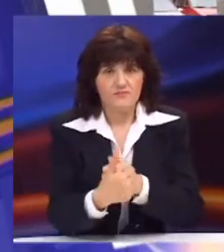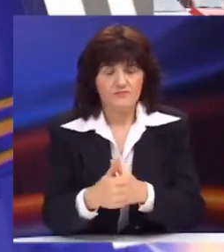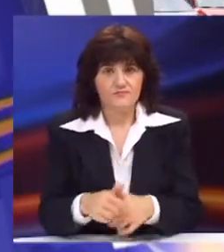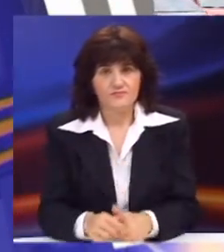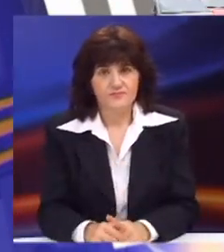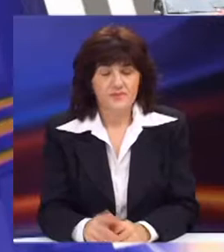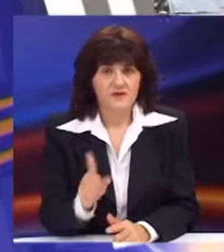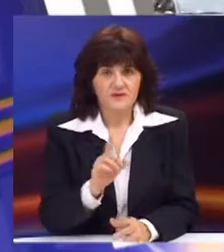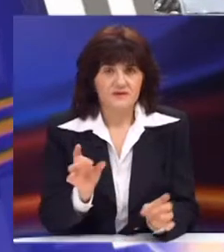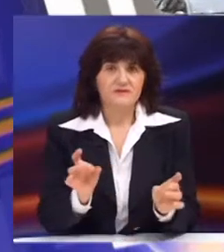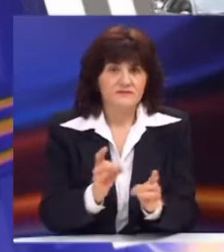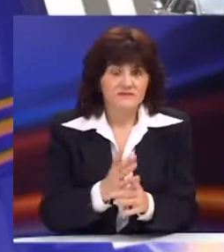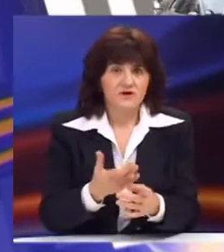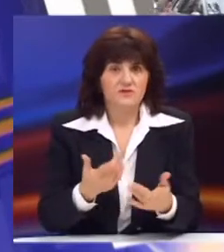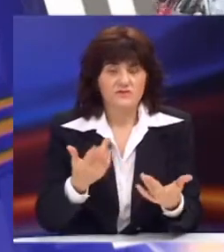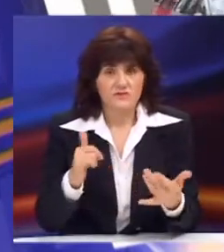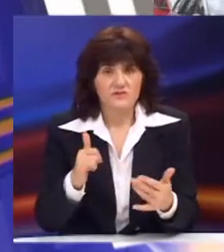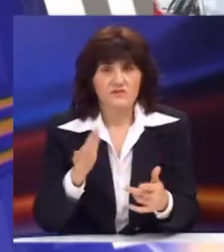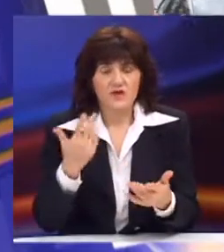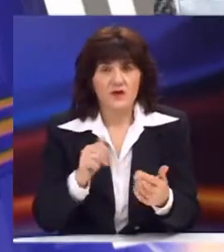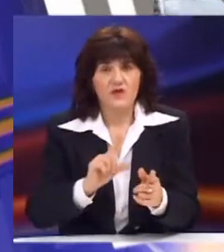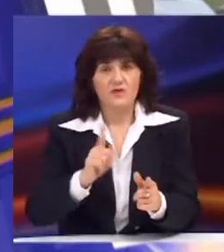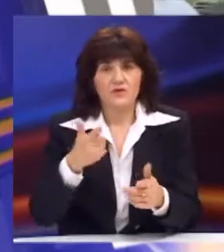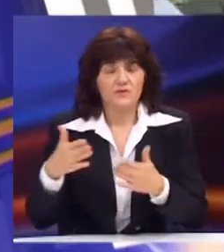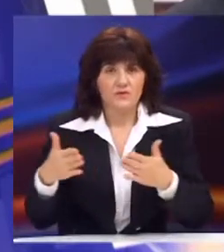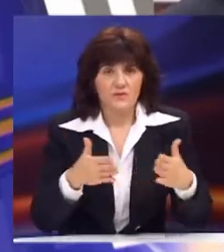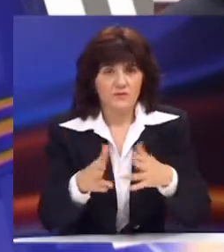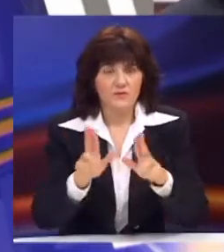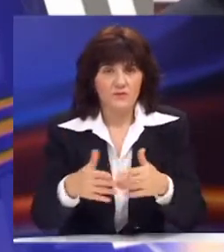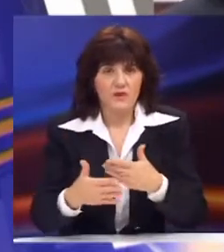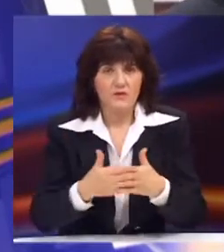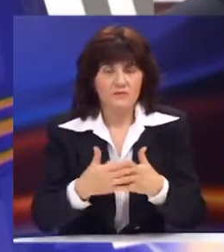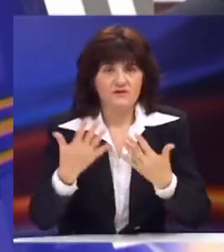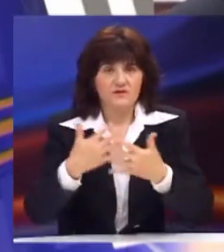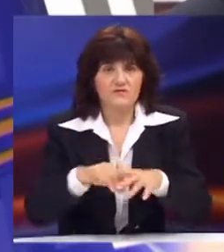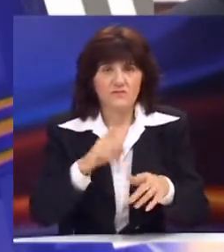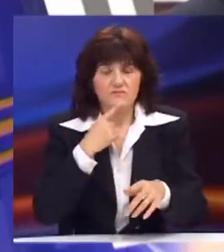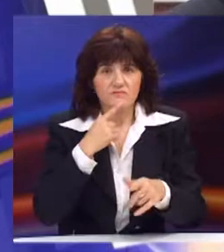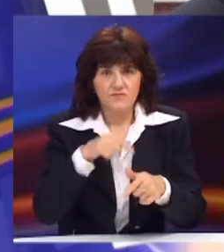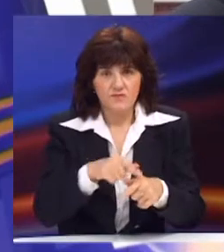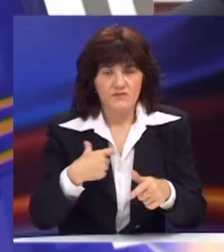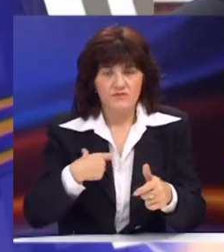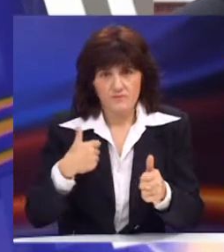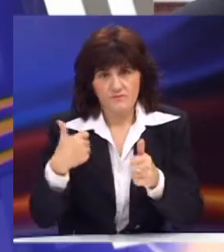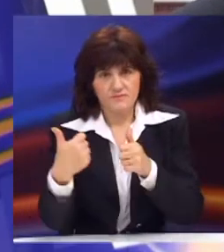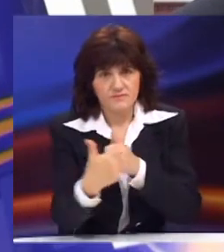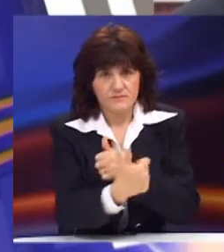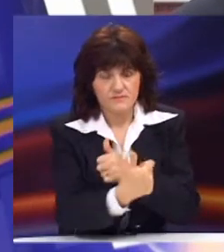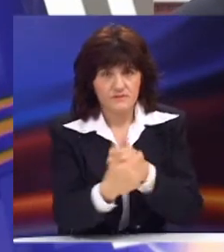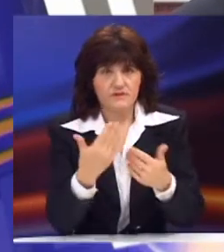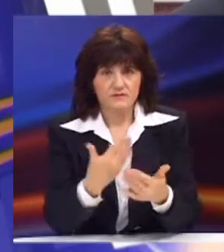što se pokazalo kao možda nije najsretnije što je ti jesu alternativni pravci, pogotovo taj deo kod Pionira, da teško teretna vozila ne mogu da